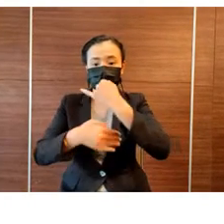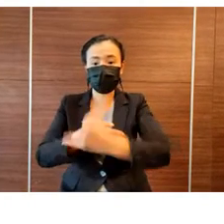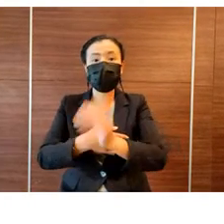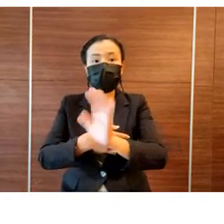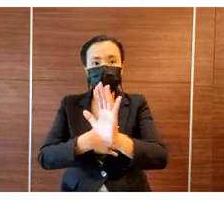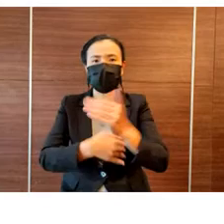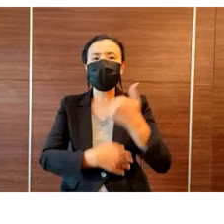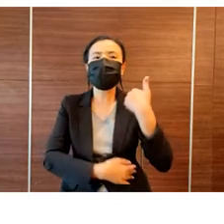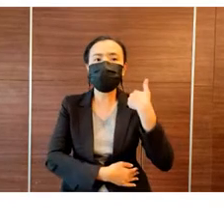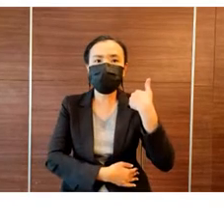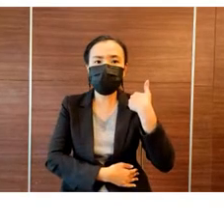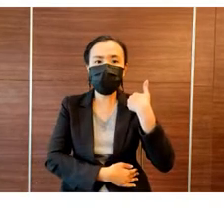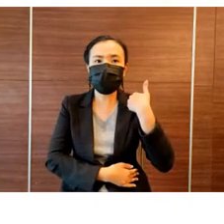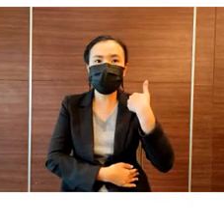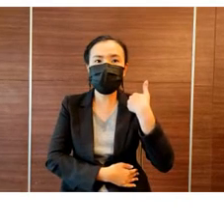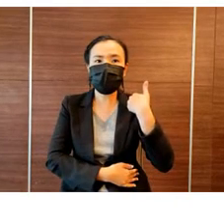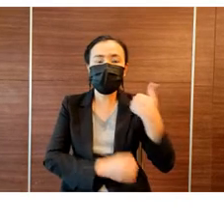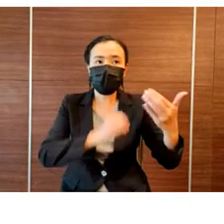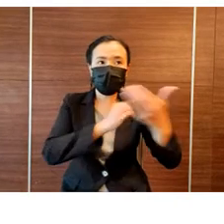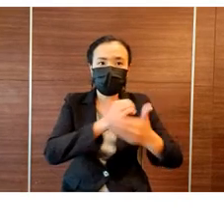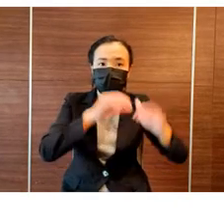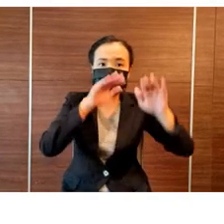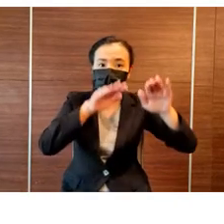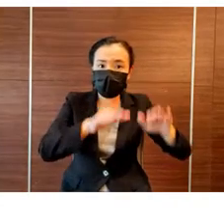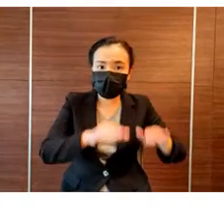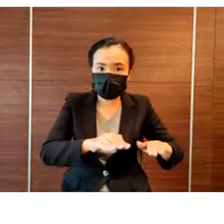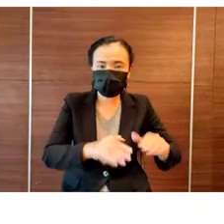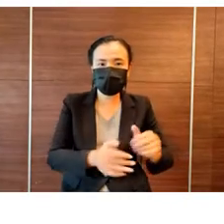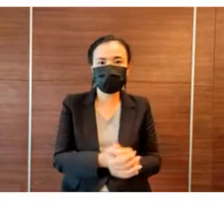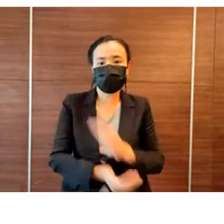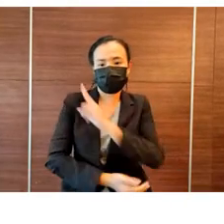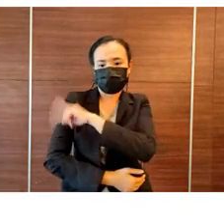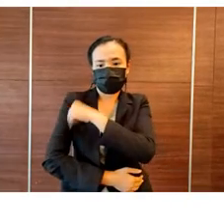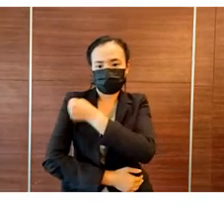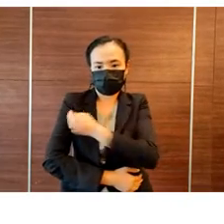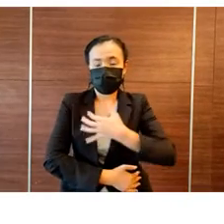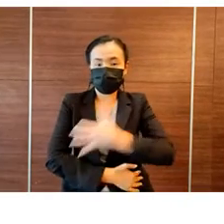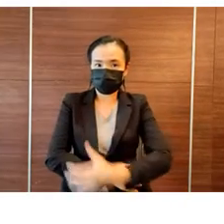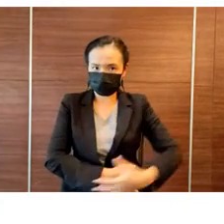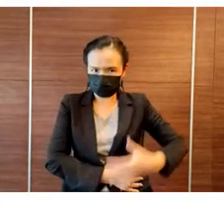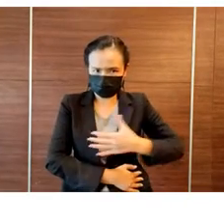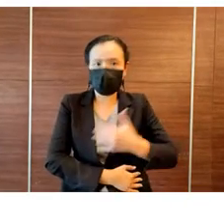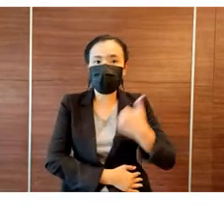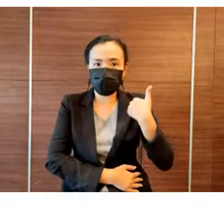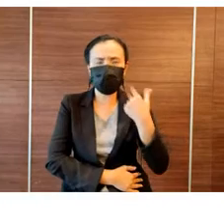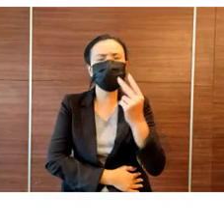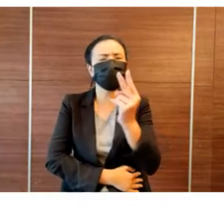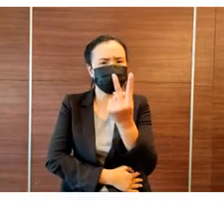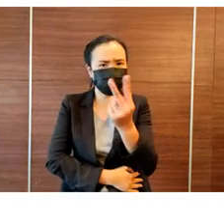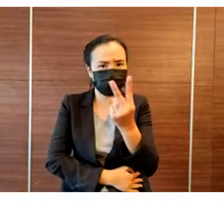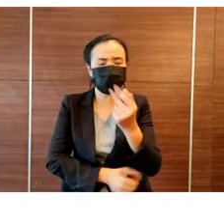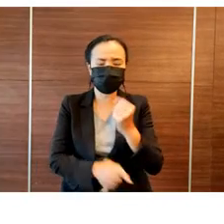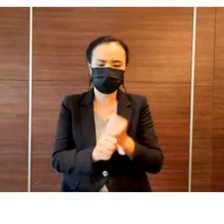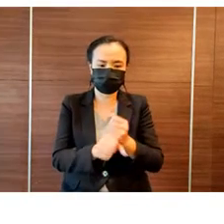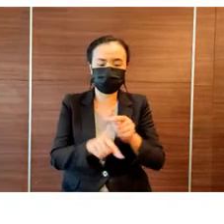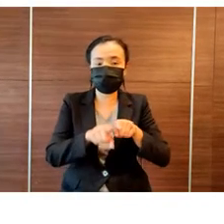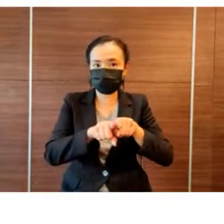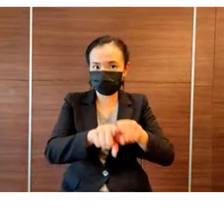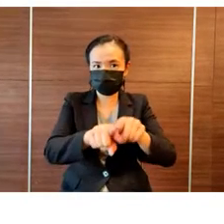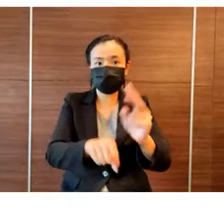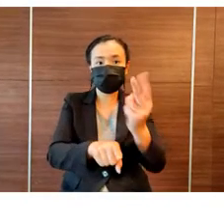เพราะมันจะมีภาวะการลดยาถูกไหมครับยังไงก็ต้องไปหาหน่วยงานสุขภาพอยู่ดีดังนั้นมันต้องทำควบคู่กันไป